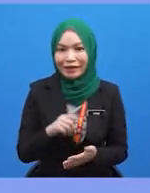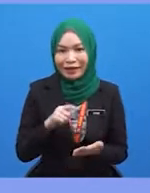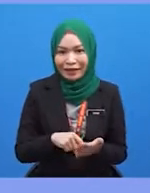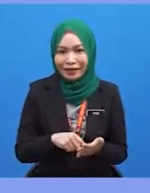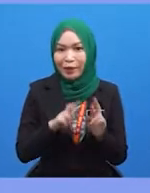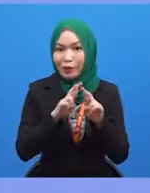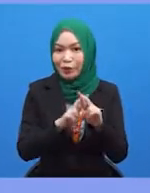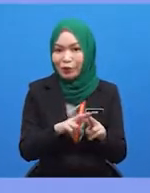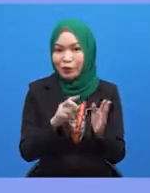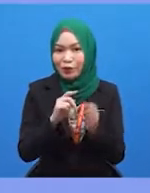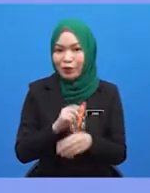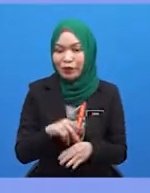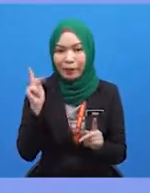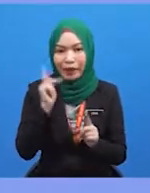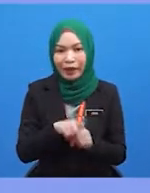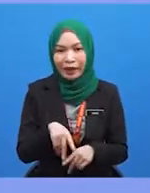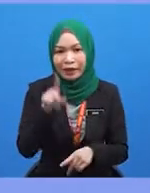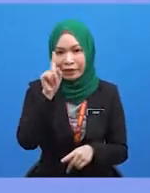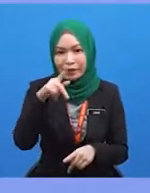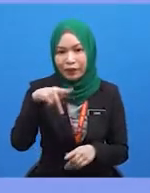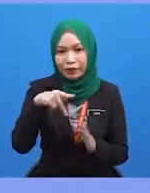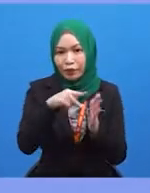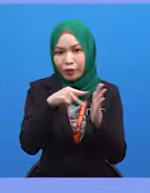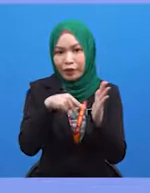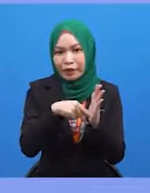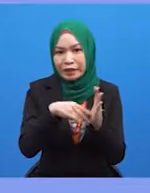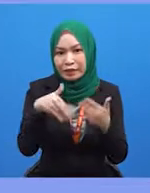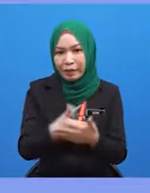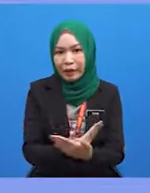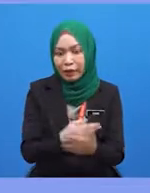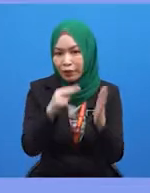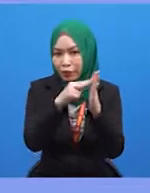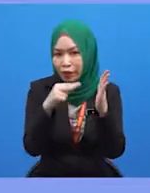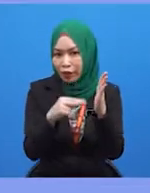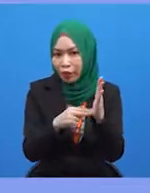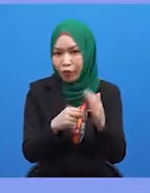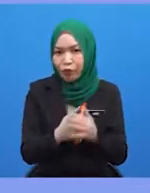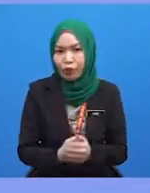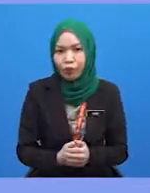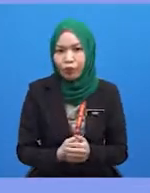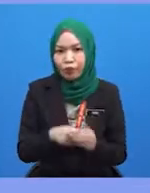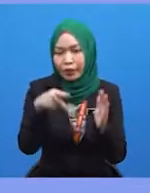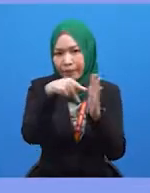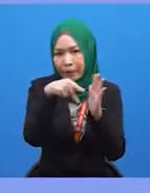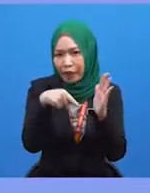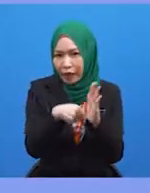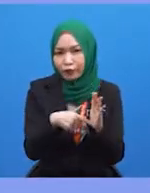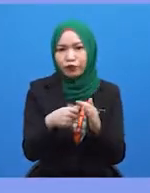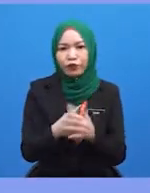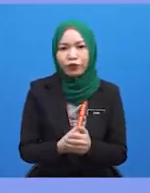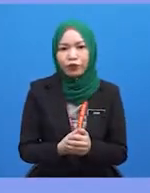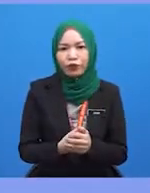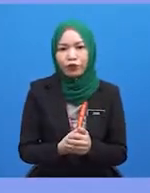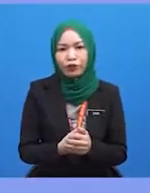kepada sesuatu polisi baharu, undang-undang, peraturan,